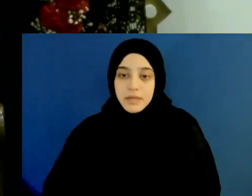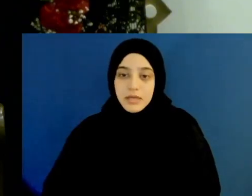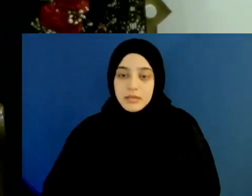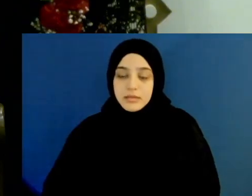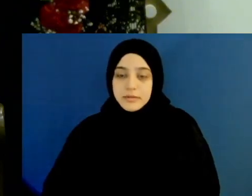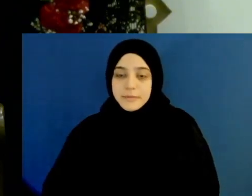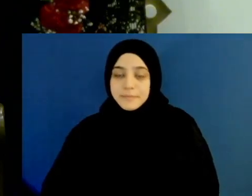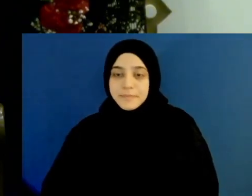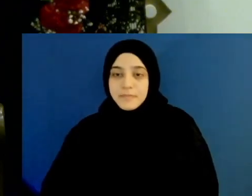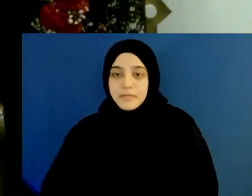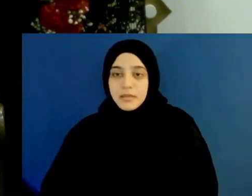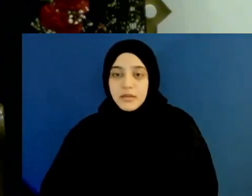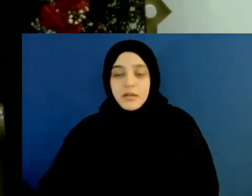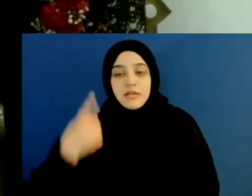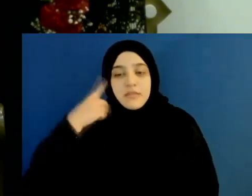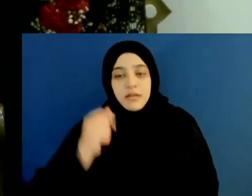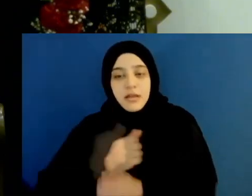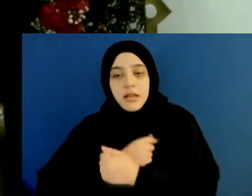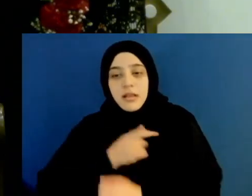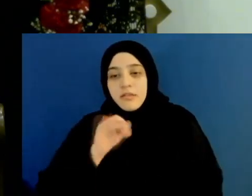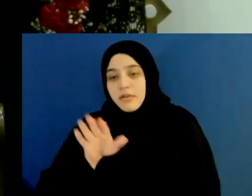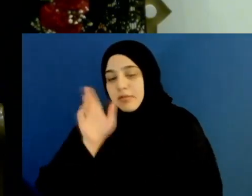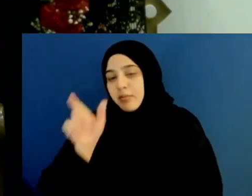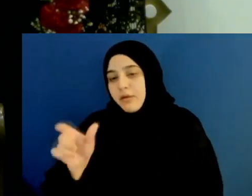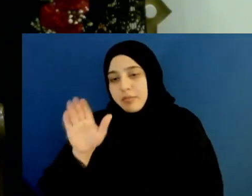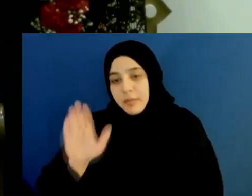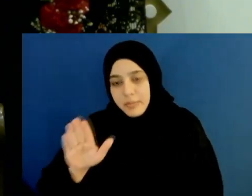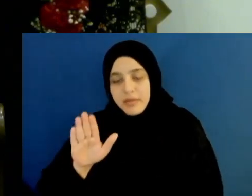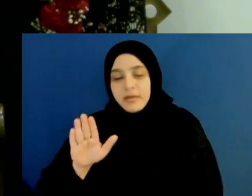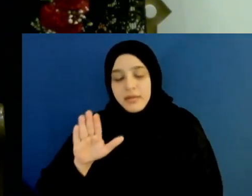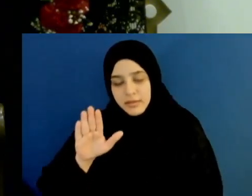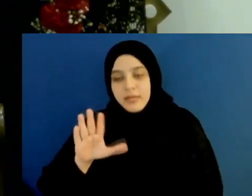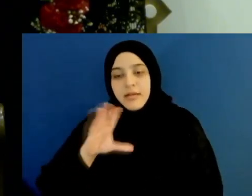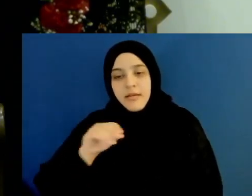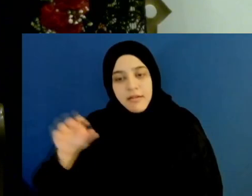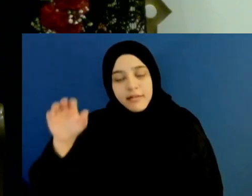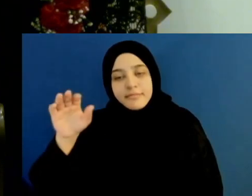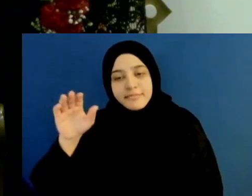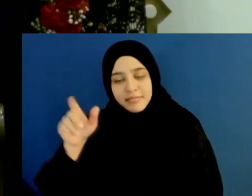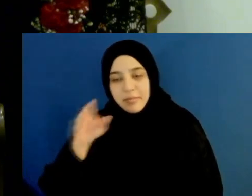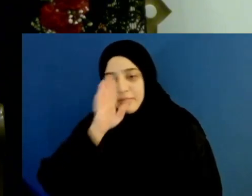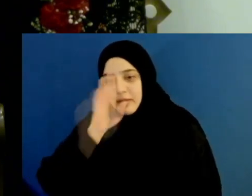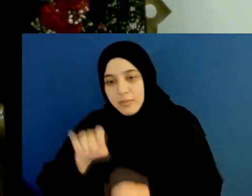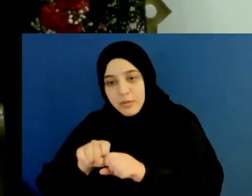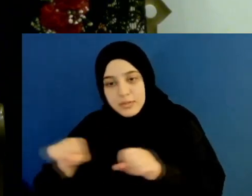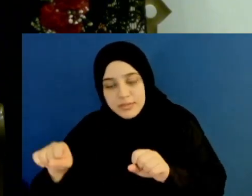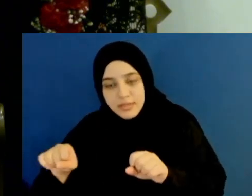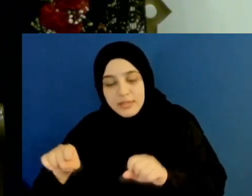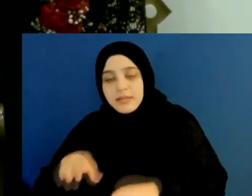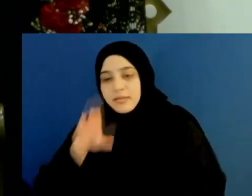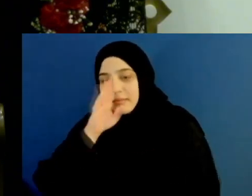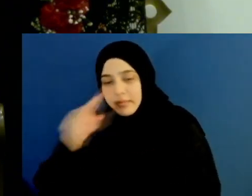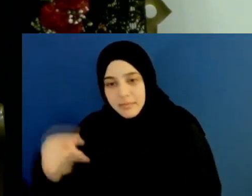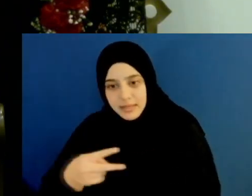For the love of Abba Abdullah al-Hussein, with the loudest of our voices, صلوا على محمد وآل